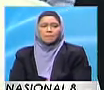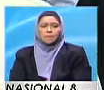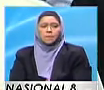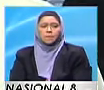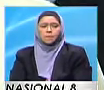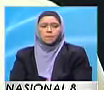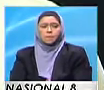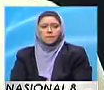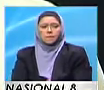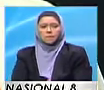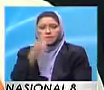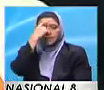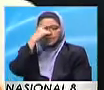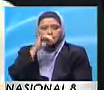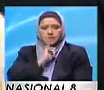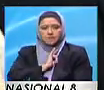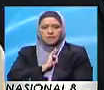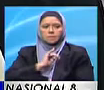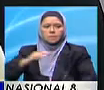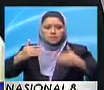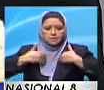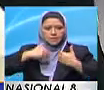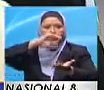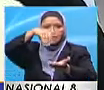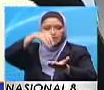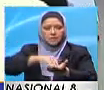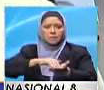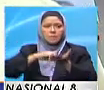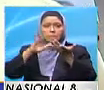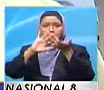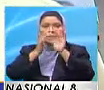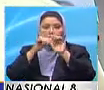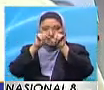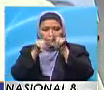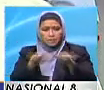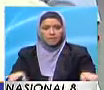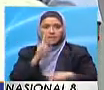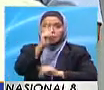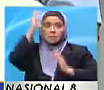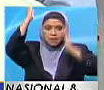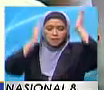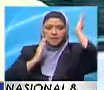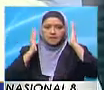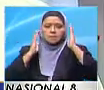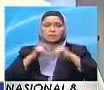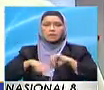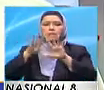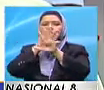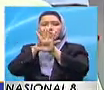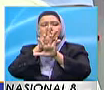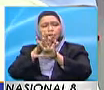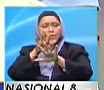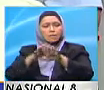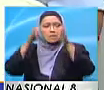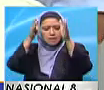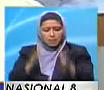Pada hemat saya, dengan adanya pusat internet satu Malaysia ini menyebabkan lebih ramai penduduk kampung